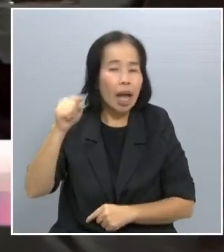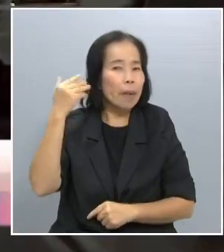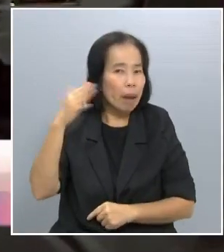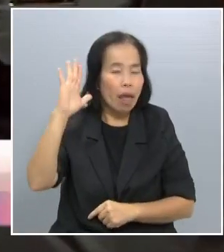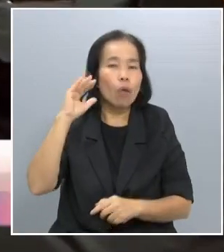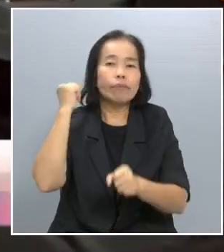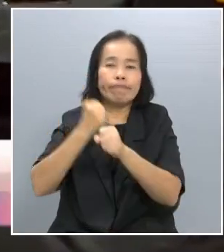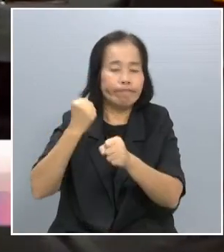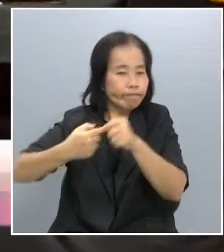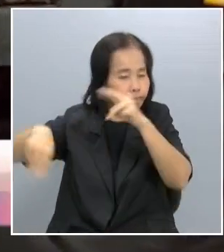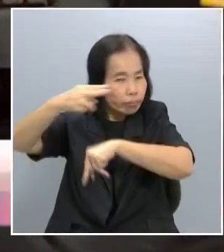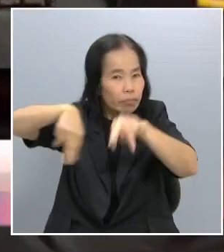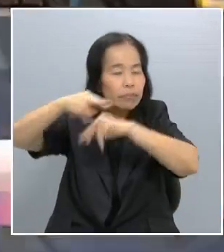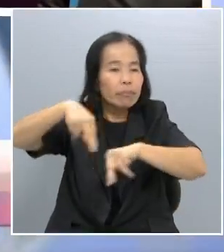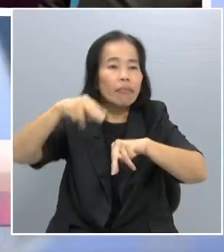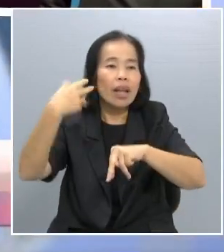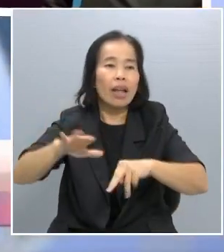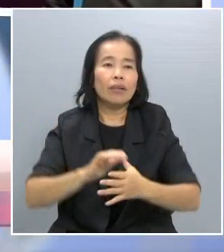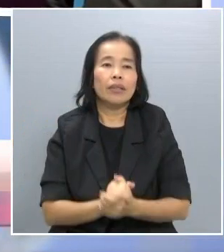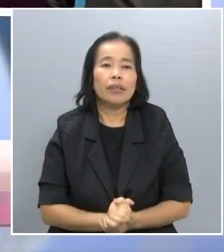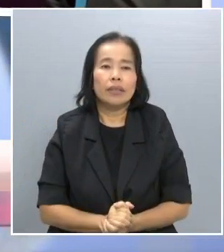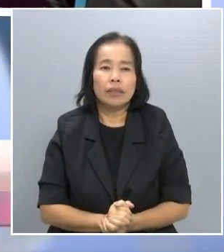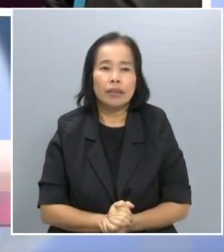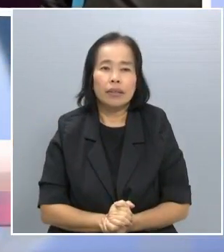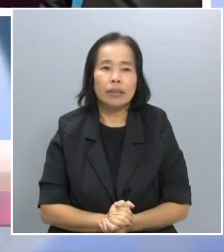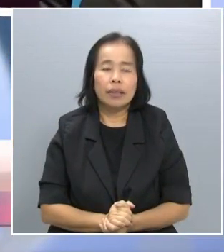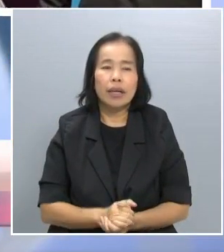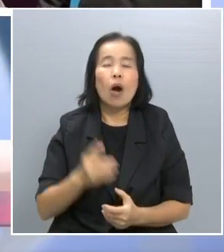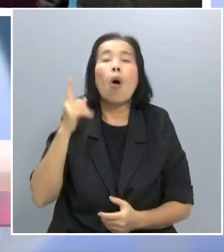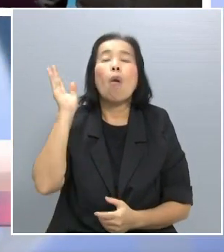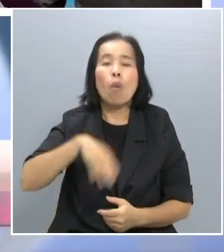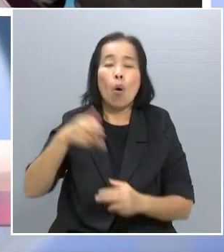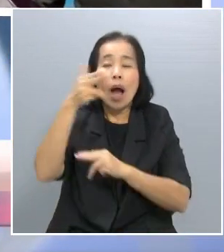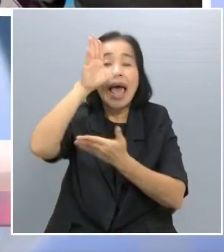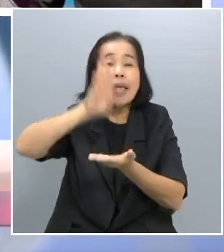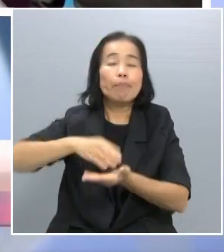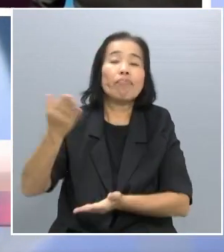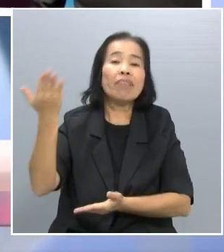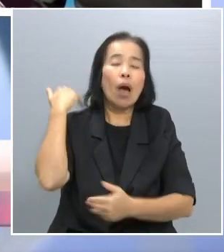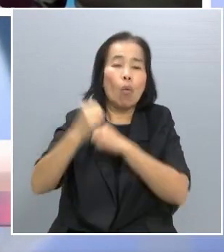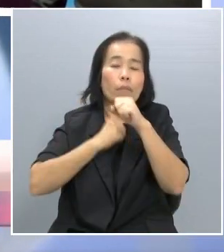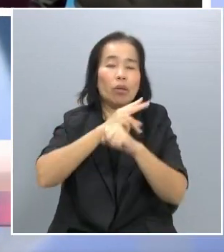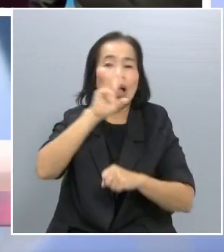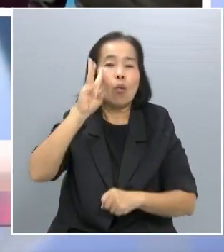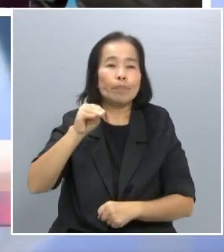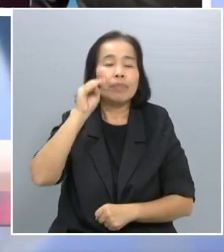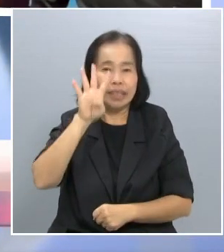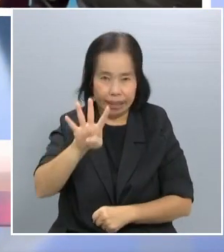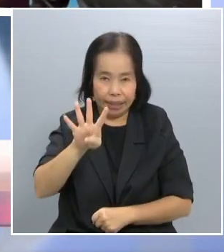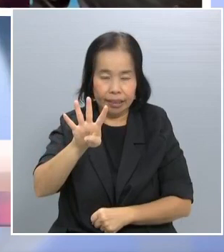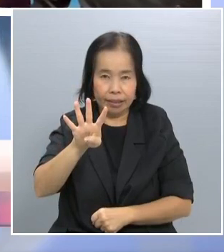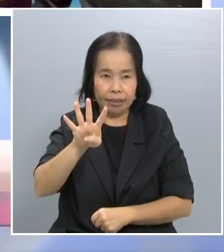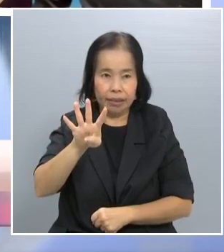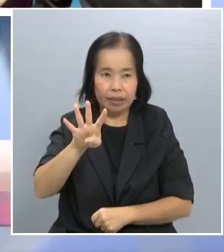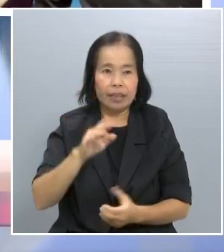านที่ตรวจสอบเขาบอกว่าอันนี้เป็นเทปเป็นคลิปเก่าเมื่อปี64เป็นคลิปเก่าคลิปเก่าส่ว